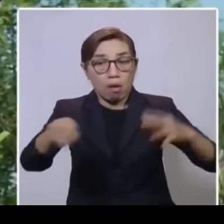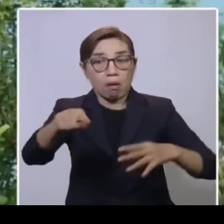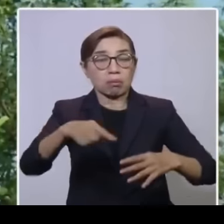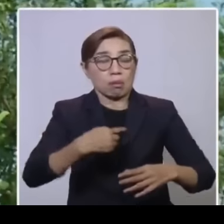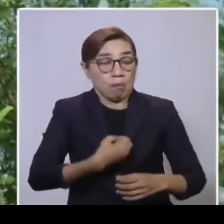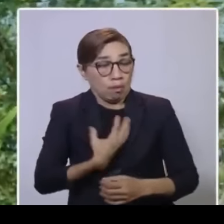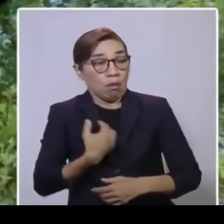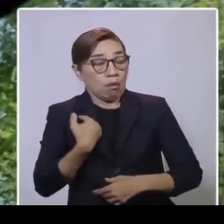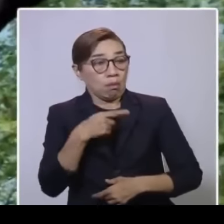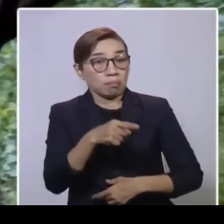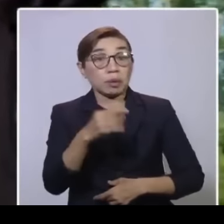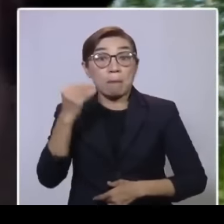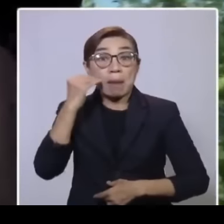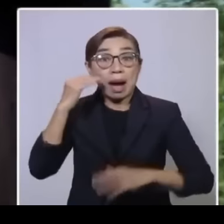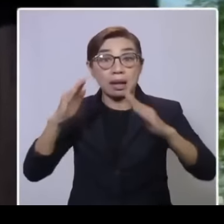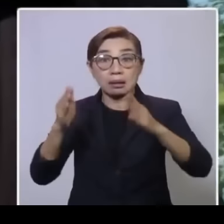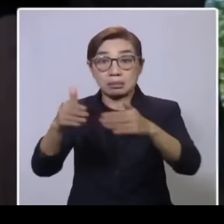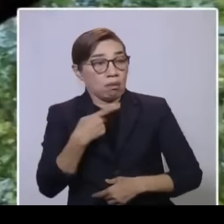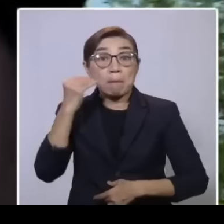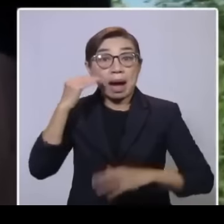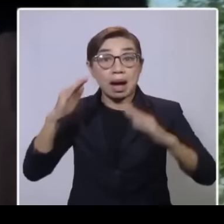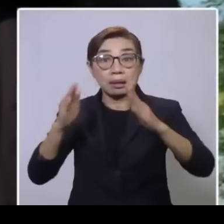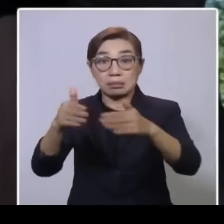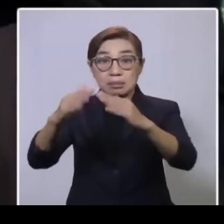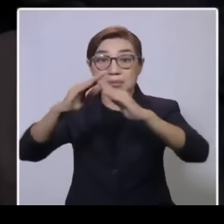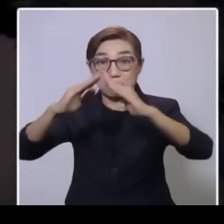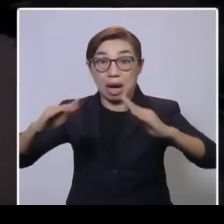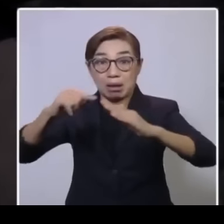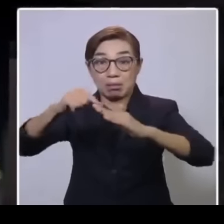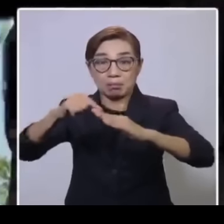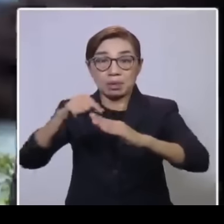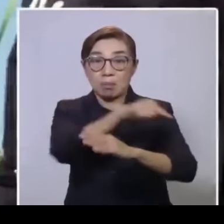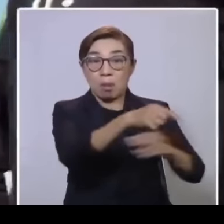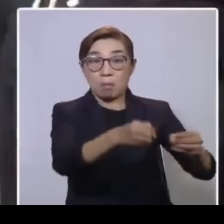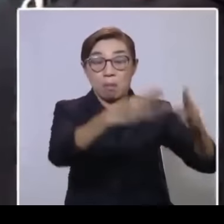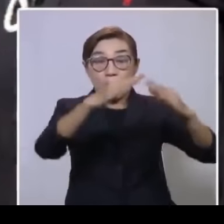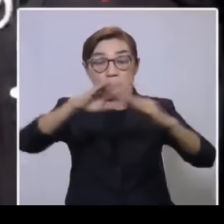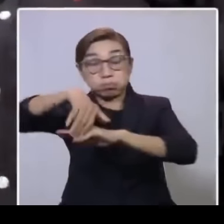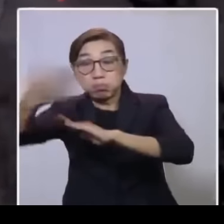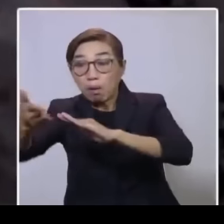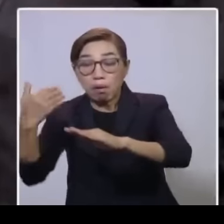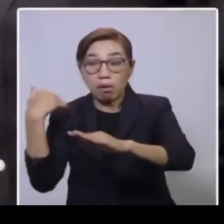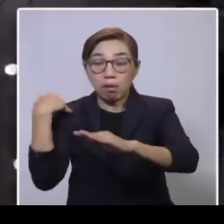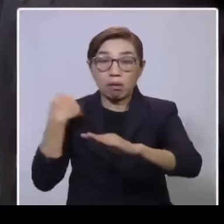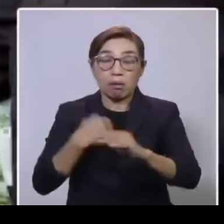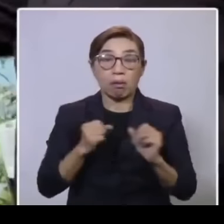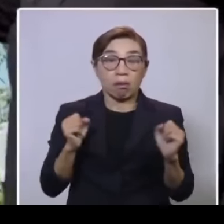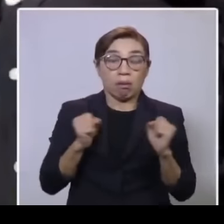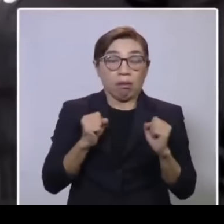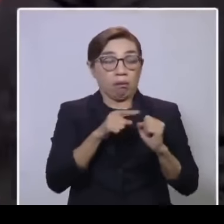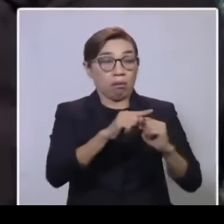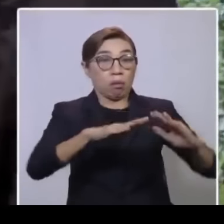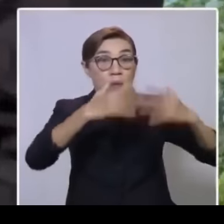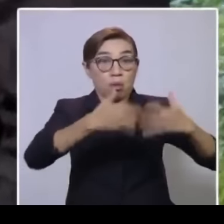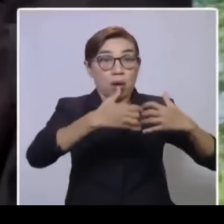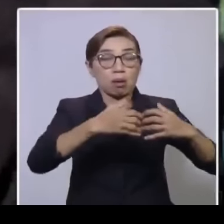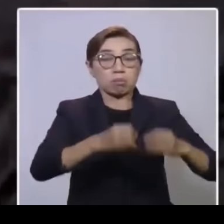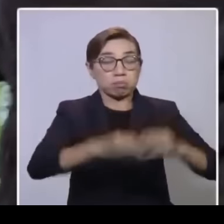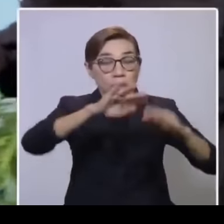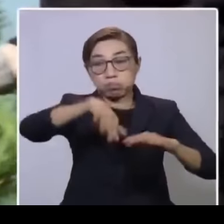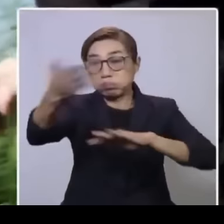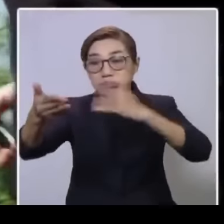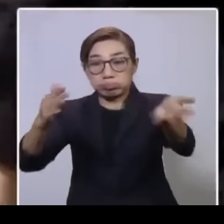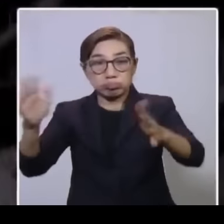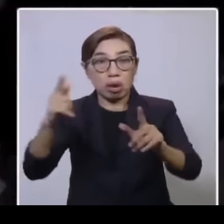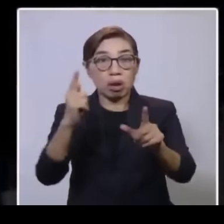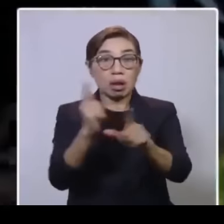ว่ากระจกบ้านหรือว่าหลังคาบ้านนะคะจะแบบปลิวออกมาค่ะแล้วก็เศษโรงงานชิ้นส่วนไม่ว่าเหล็ก